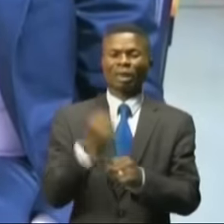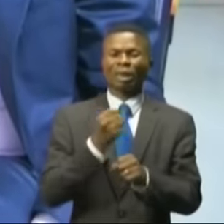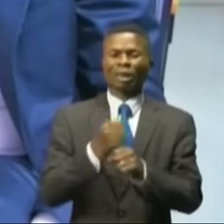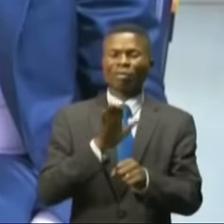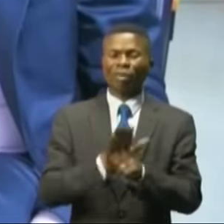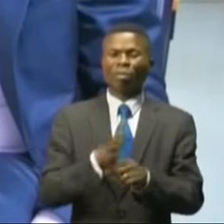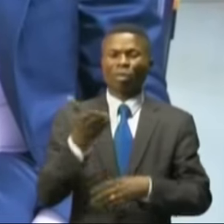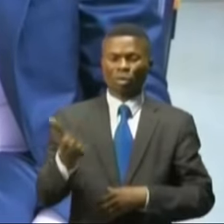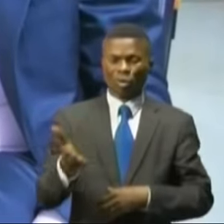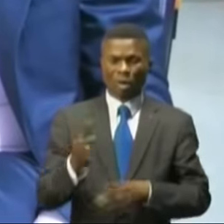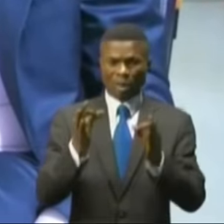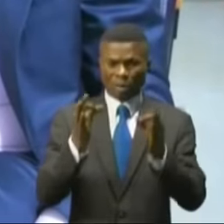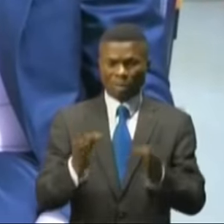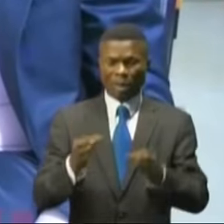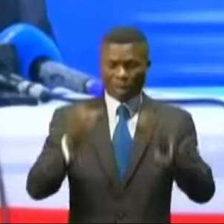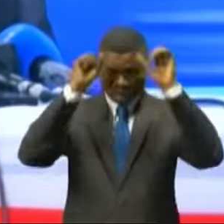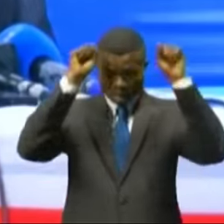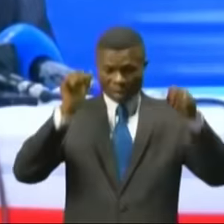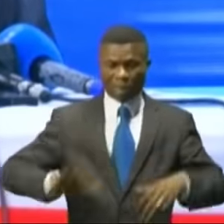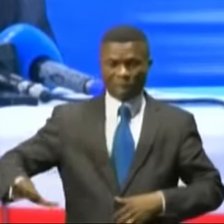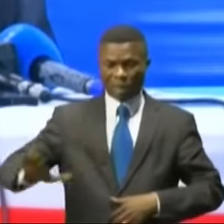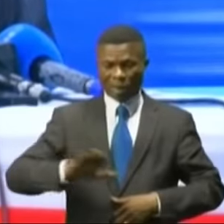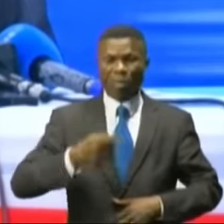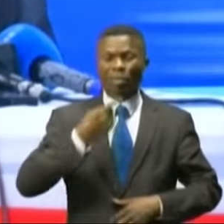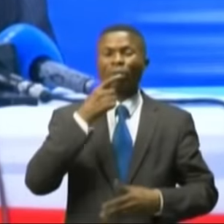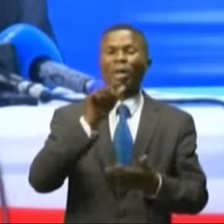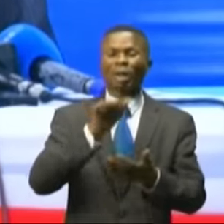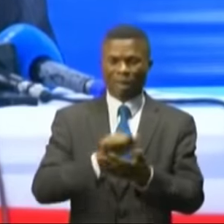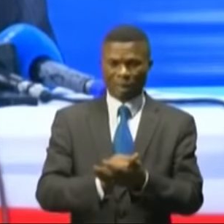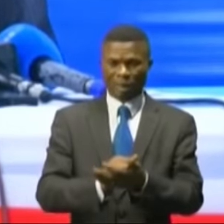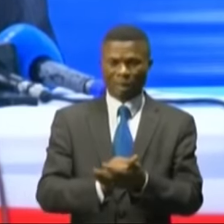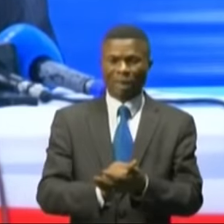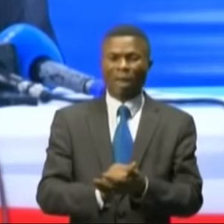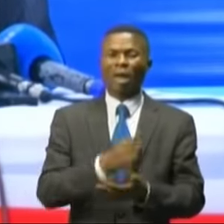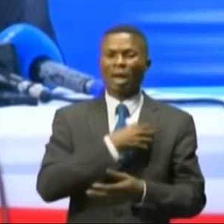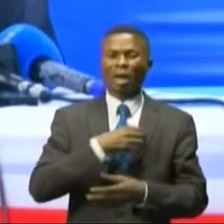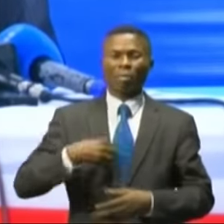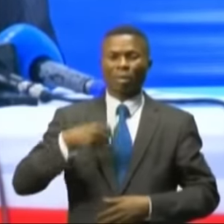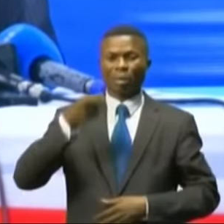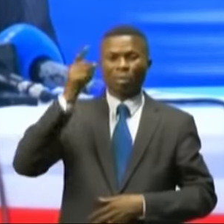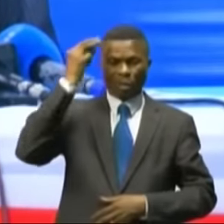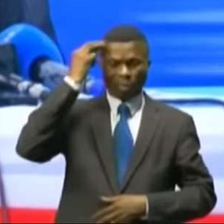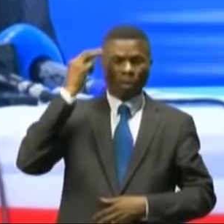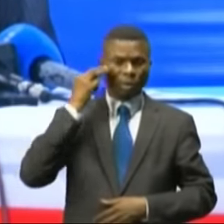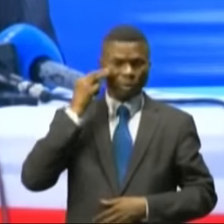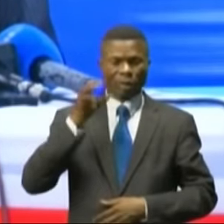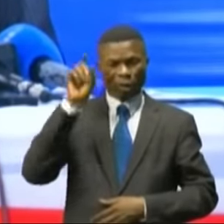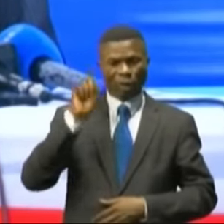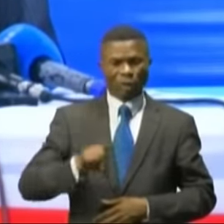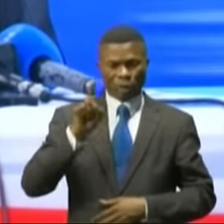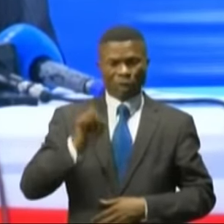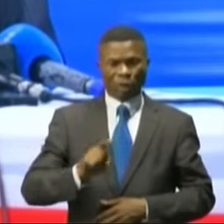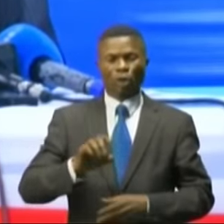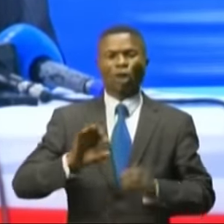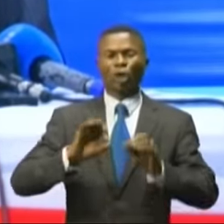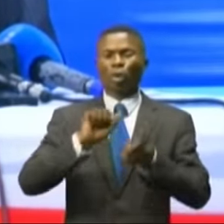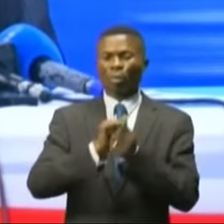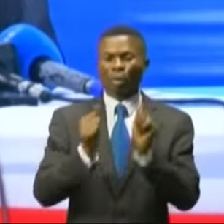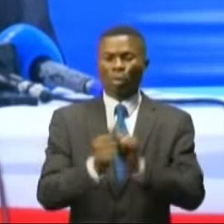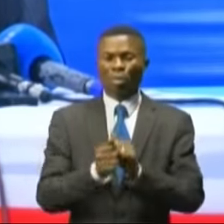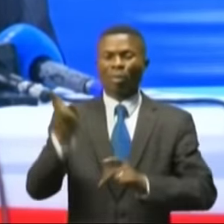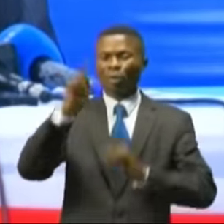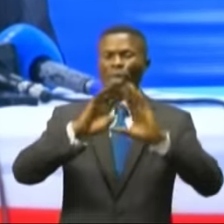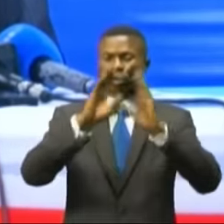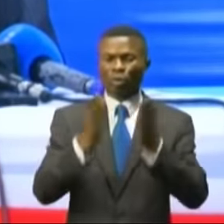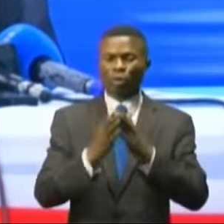Excellence, Monsieur le Président de la République, à la personne de Madame le Premier ministre, les pétés de faillite par des sorties litigieuses